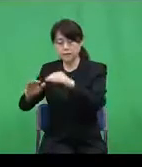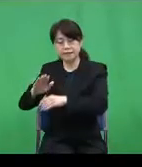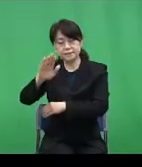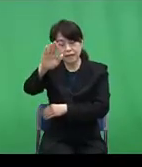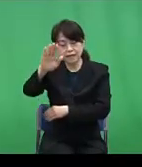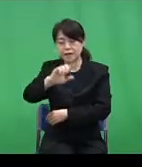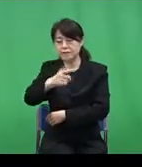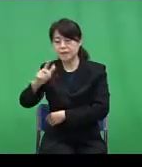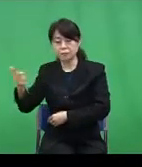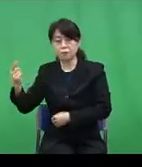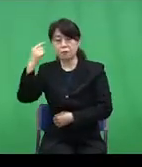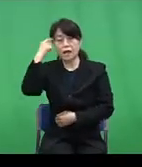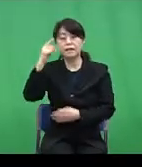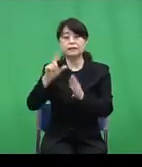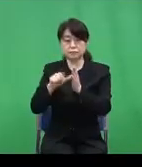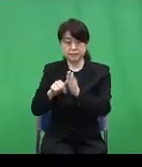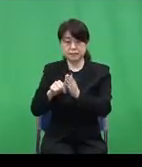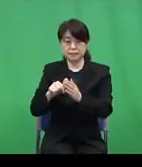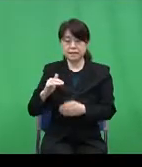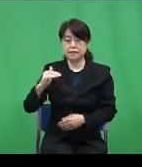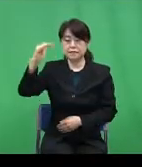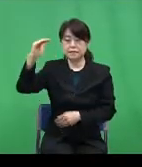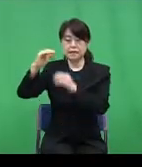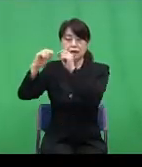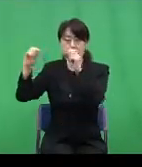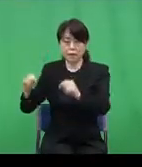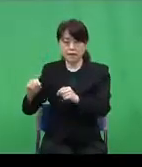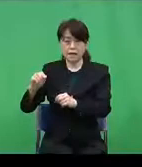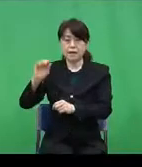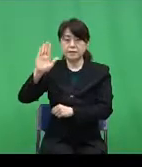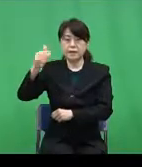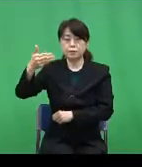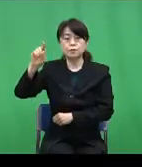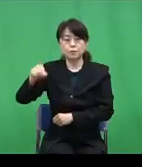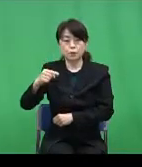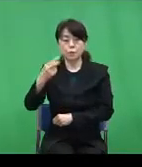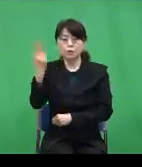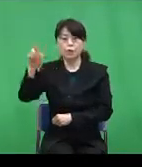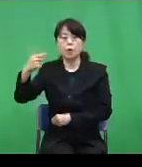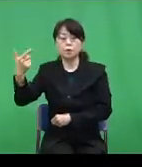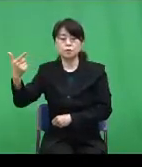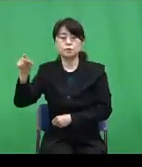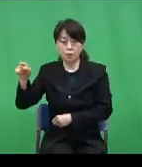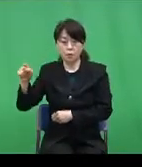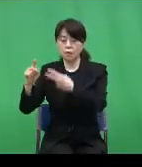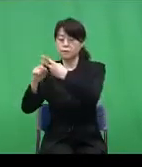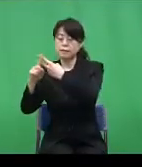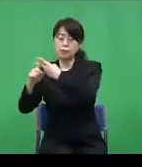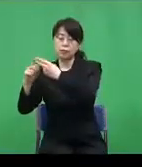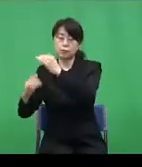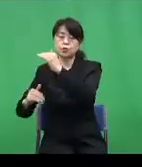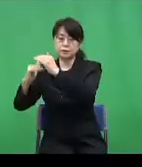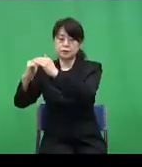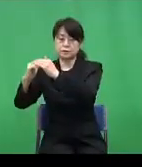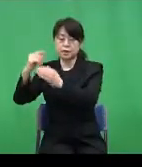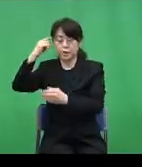高岡ドーム、テクノドームのですね、まあ、機能事実を思い切って測るということが、